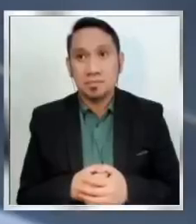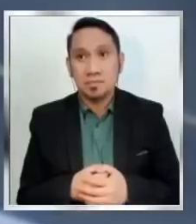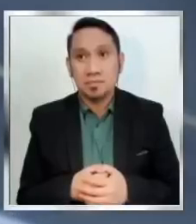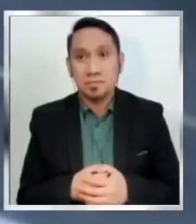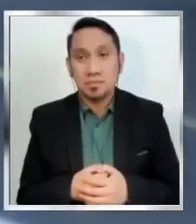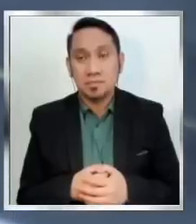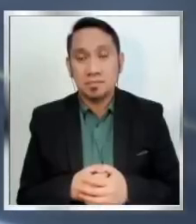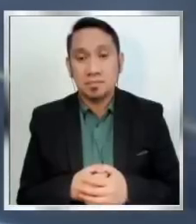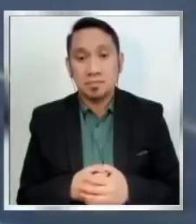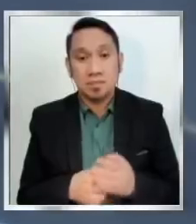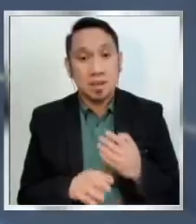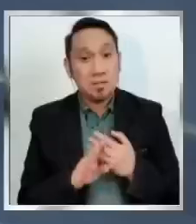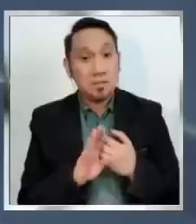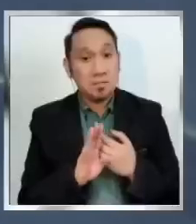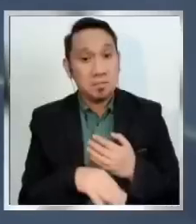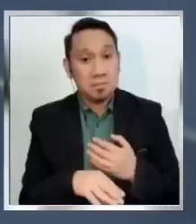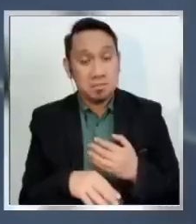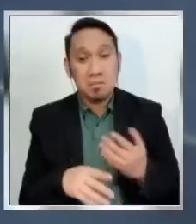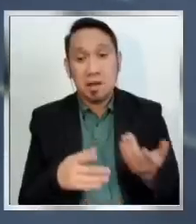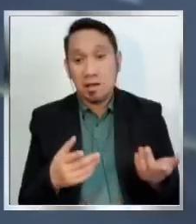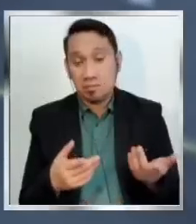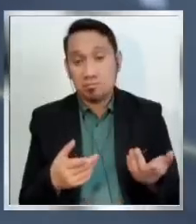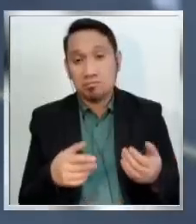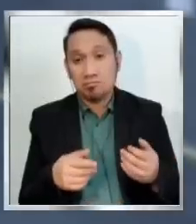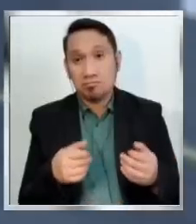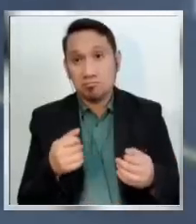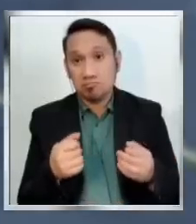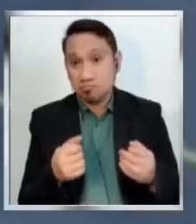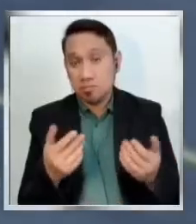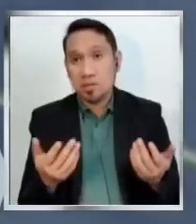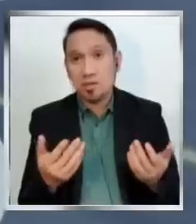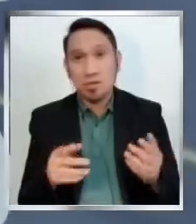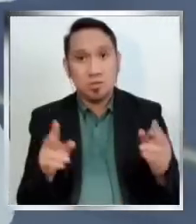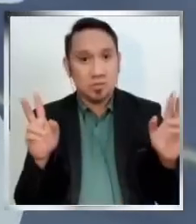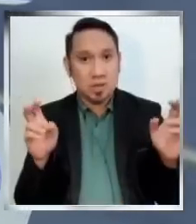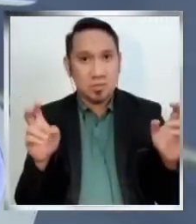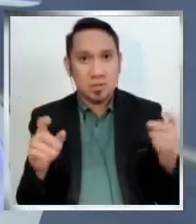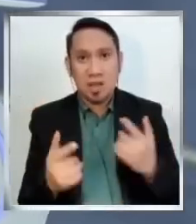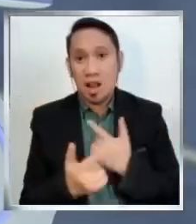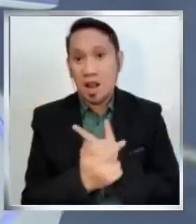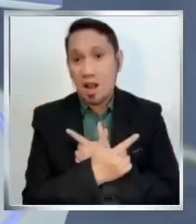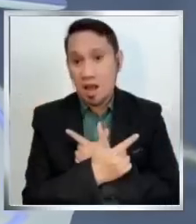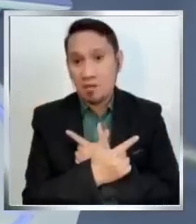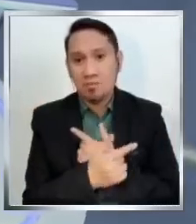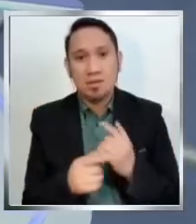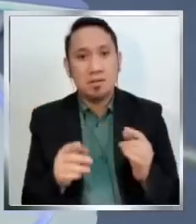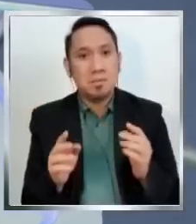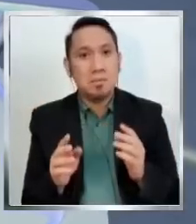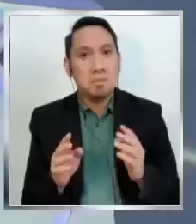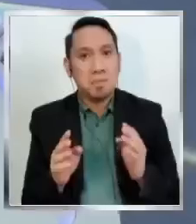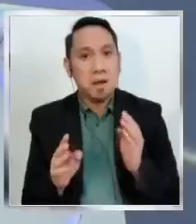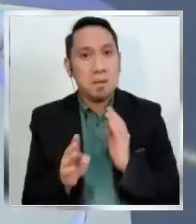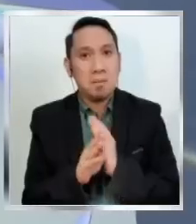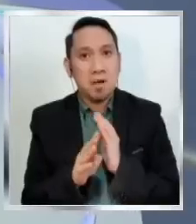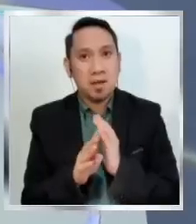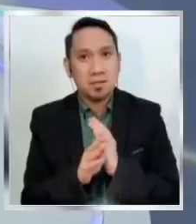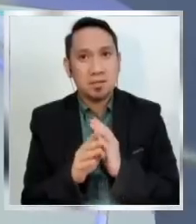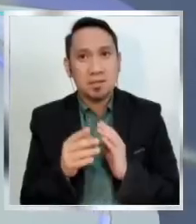Balik-pasada sa ilang kalsada sa Metro Manila ang iconic na love bus, pero modern dahil high-tech ang